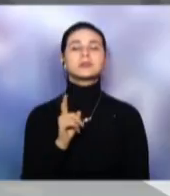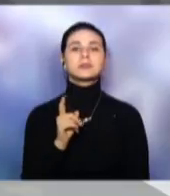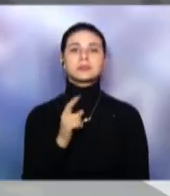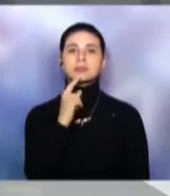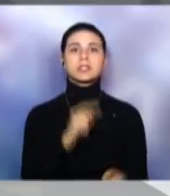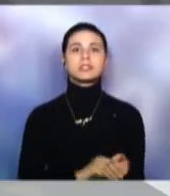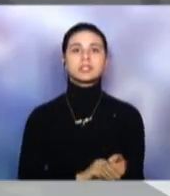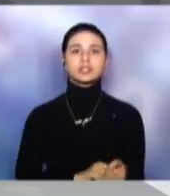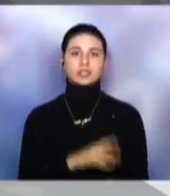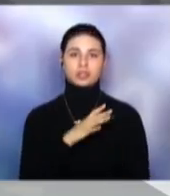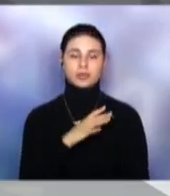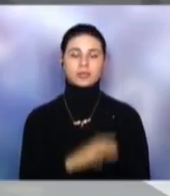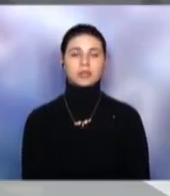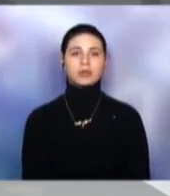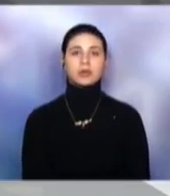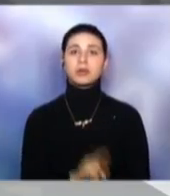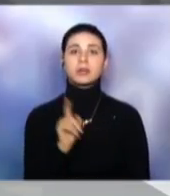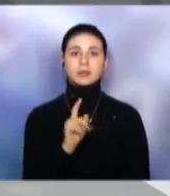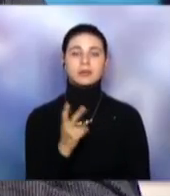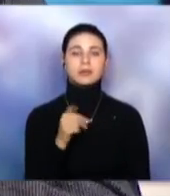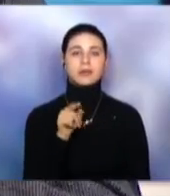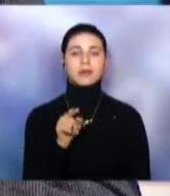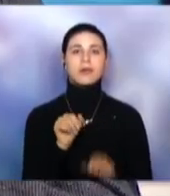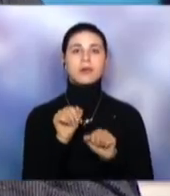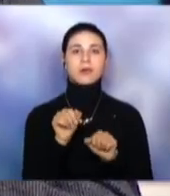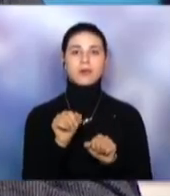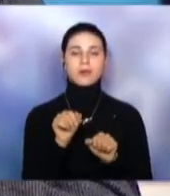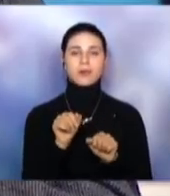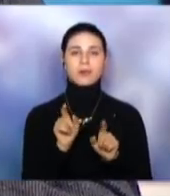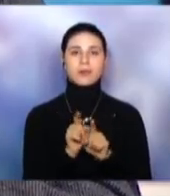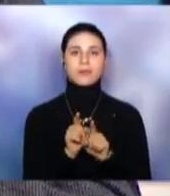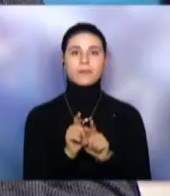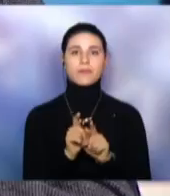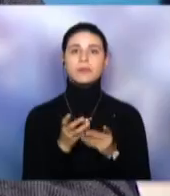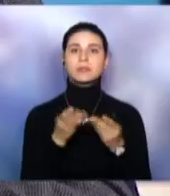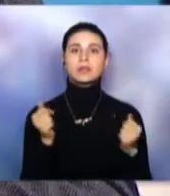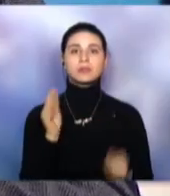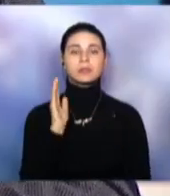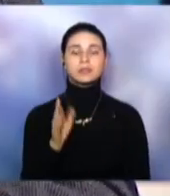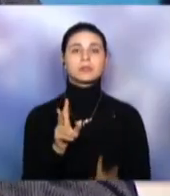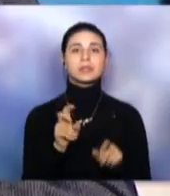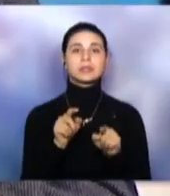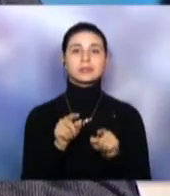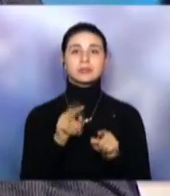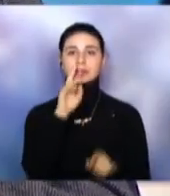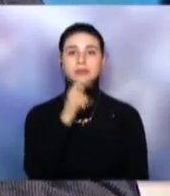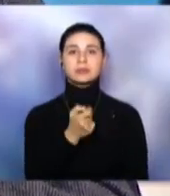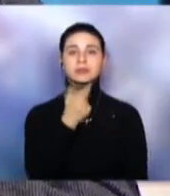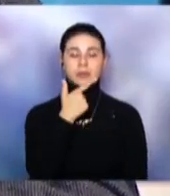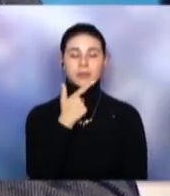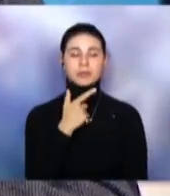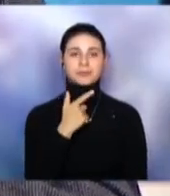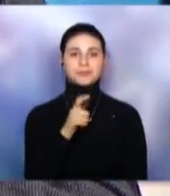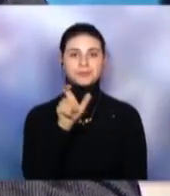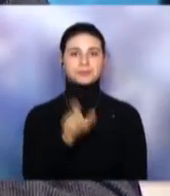სისხლში შექმნილიყო. რასაც რასაკვირველია ის დაცვითი ეფექტის გაქრობა მოხდება, რის გამოც მედიკამენტს იღებს ესა თუ